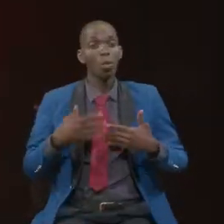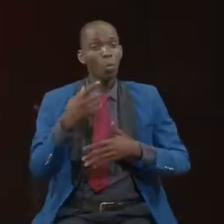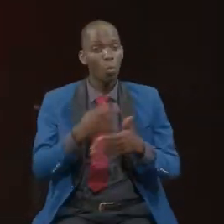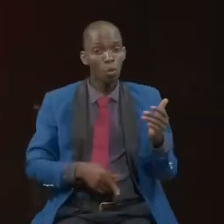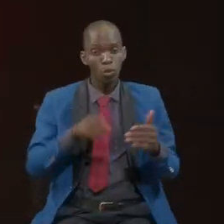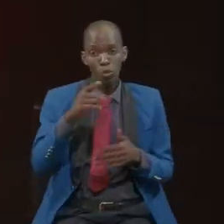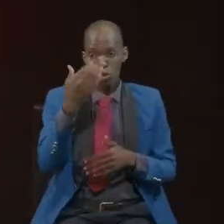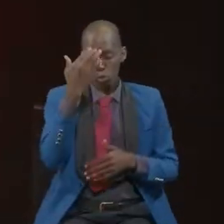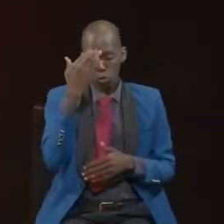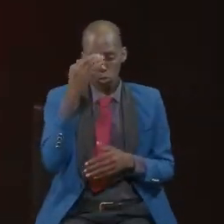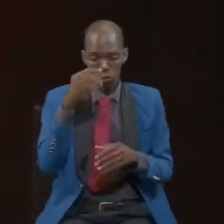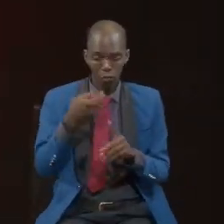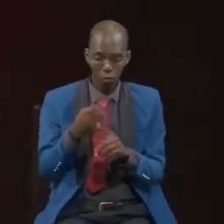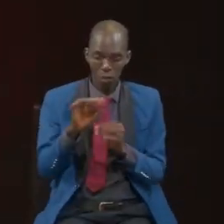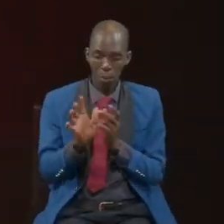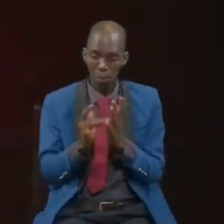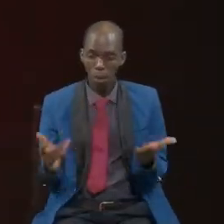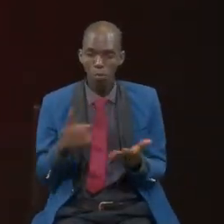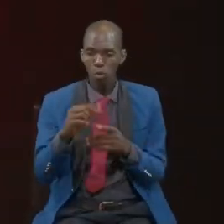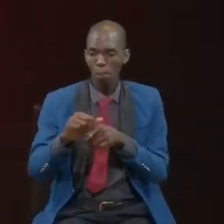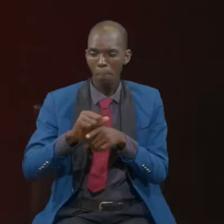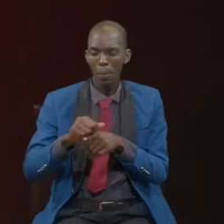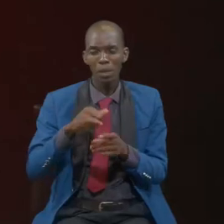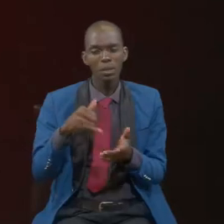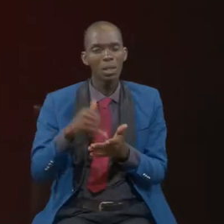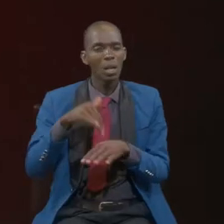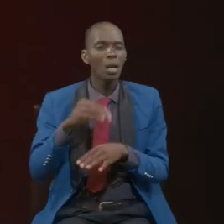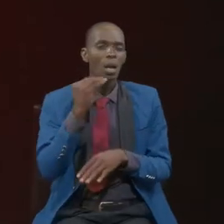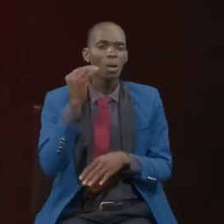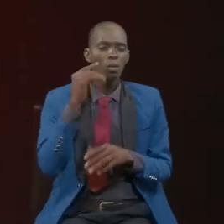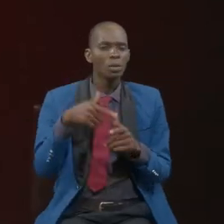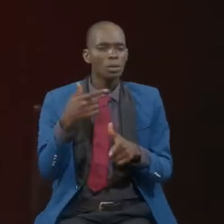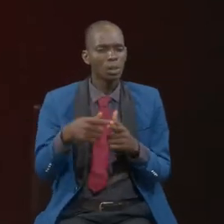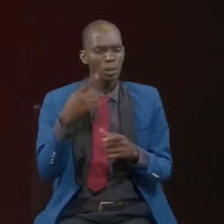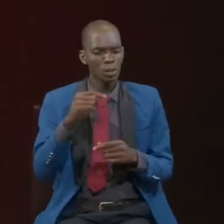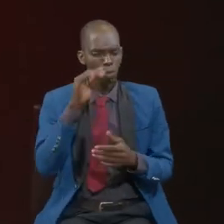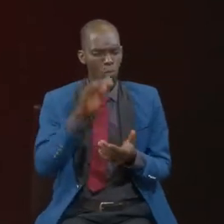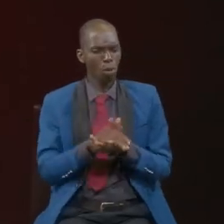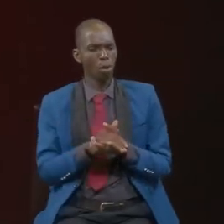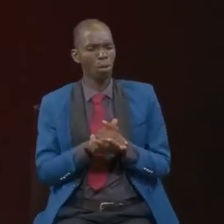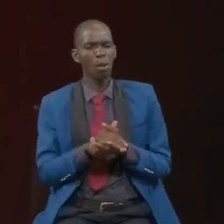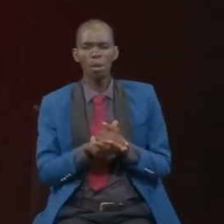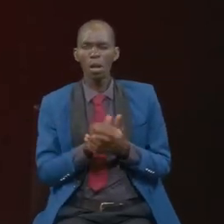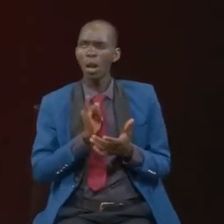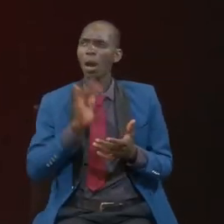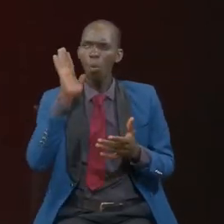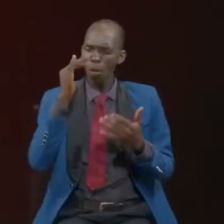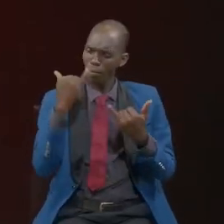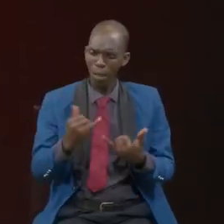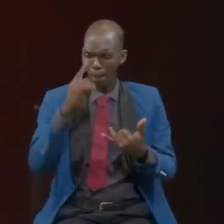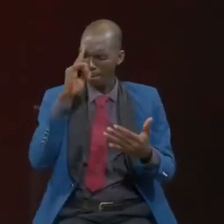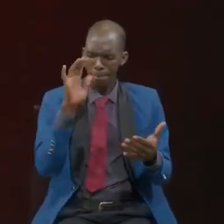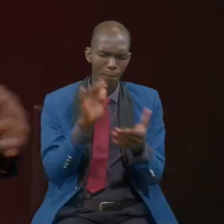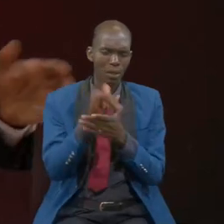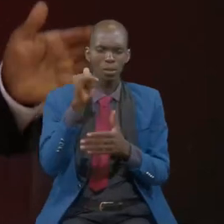voir votre vie que euh vous pratiquez cela à la maison et votre femme qui incroyante va dire je vais